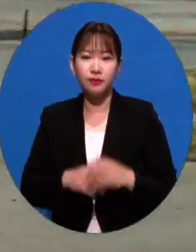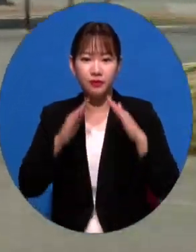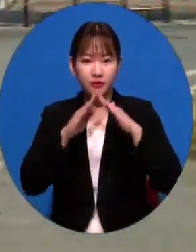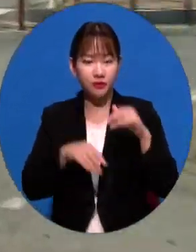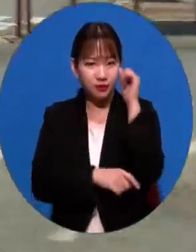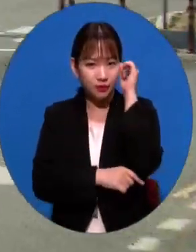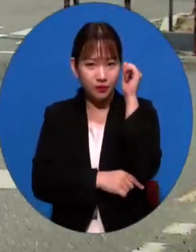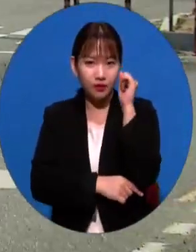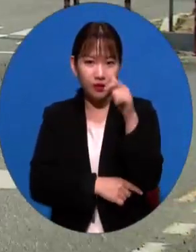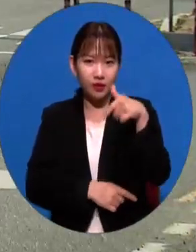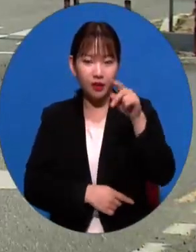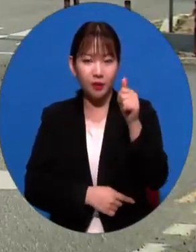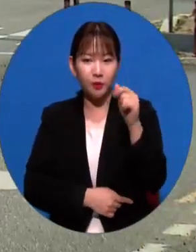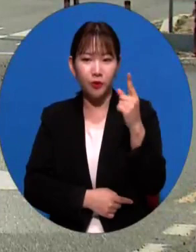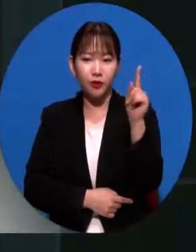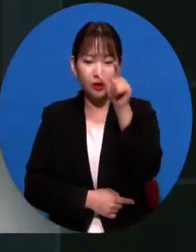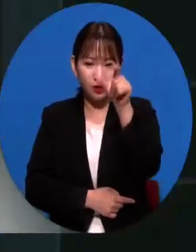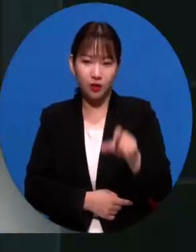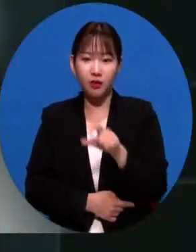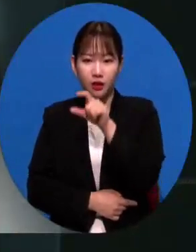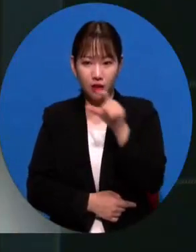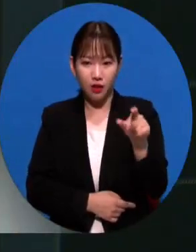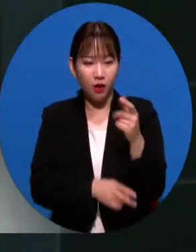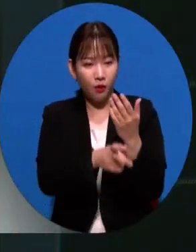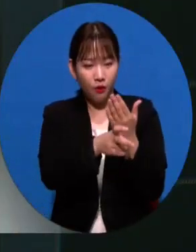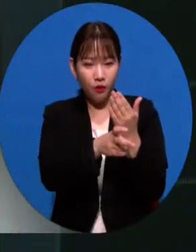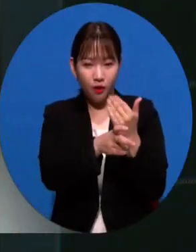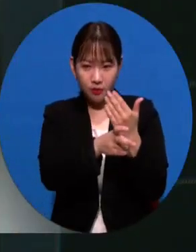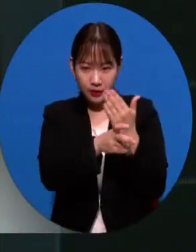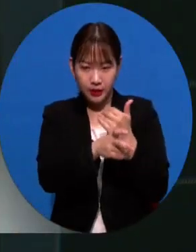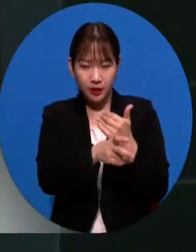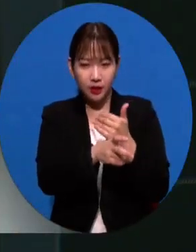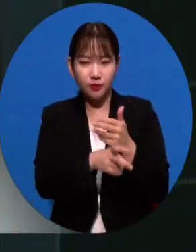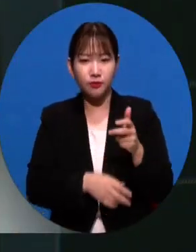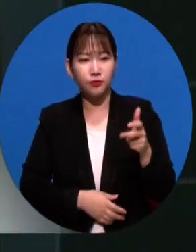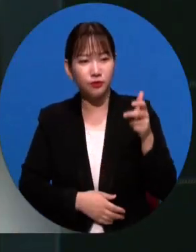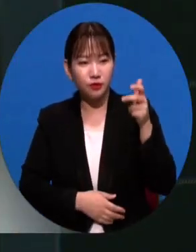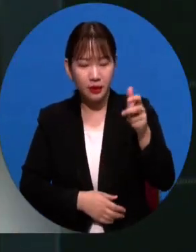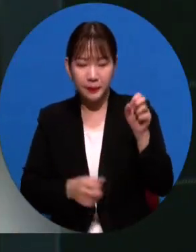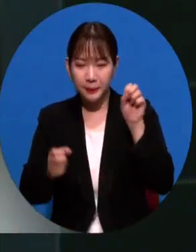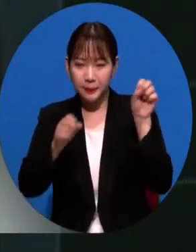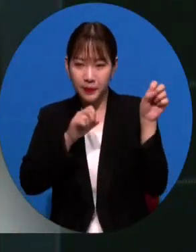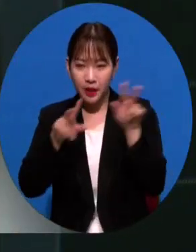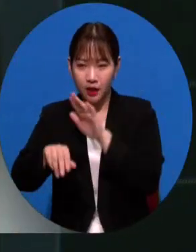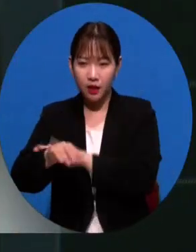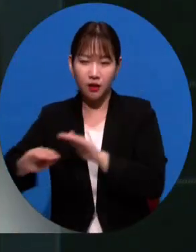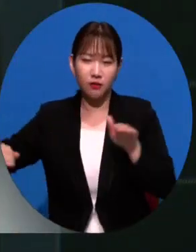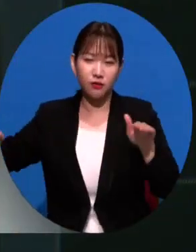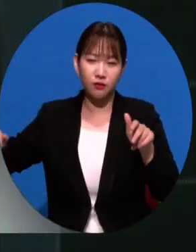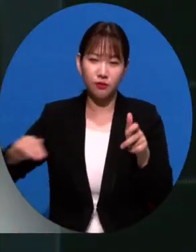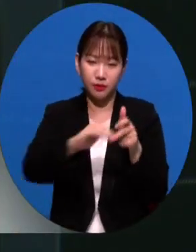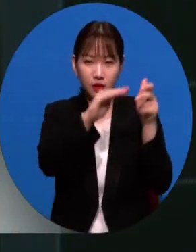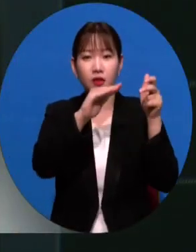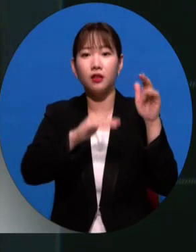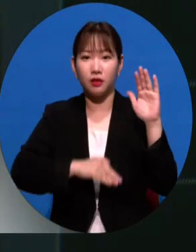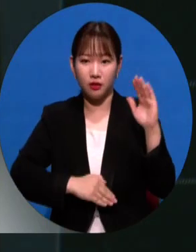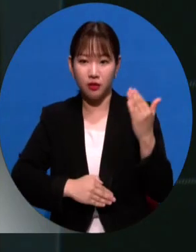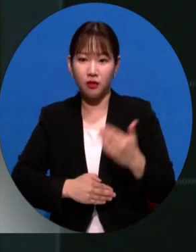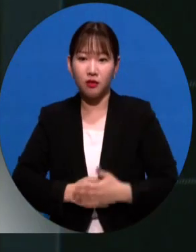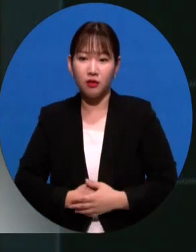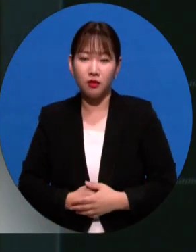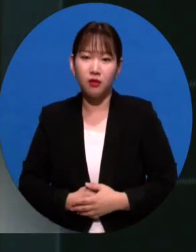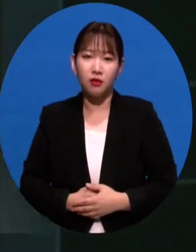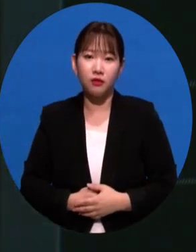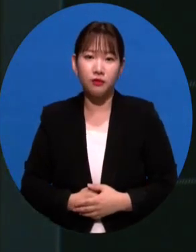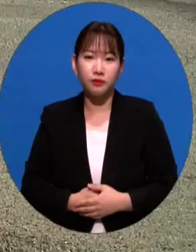전남 영암군 삼호읍의 한 교차로. 화물차가 교차로에 진입하는 순간 오른쪽에서 빠르게 달려오던 승용차가 화물차